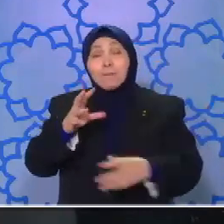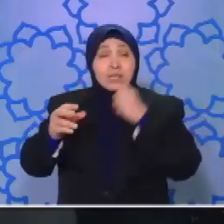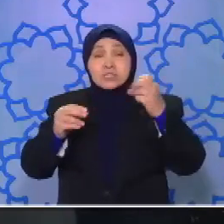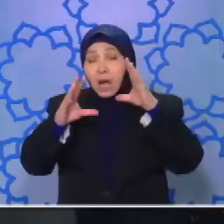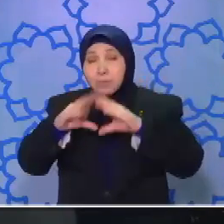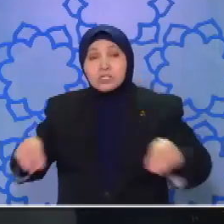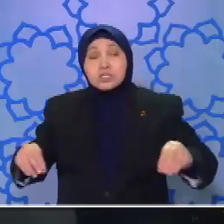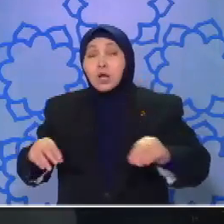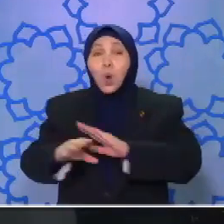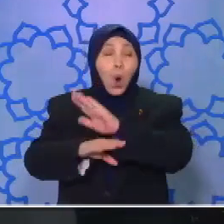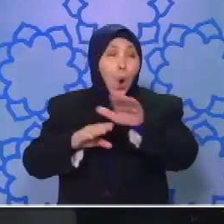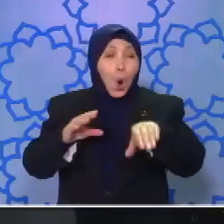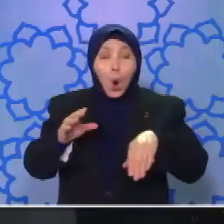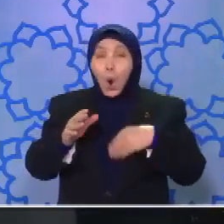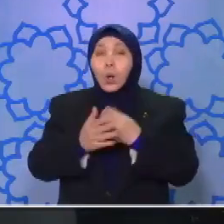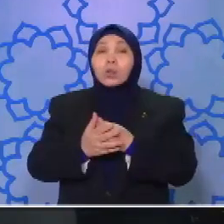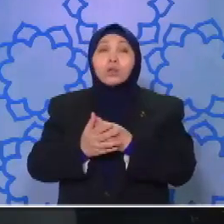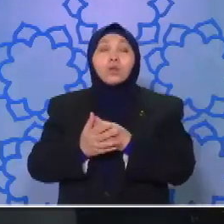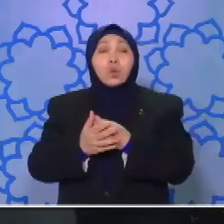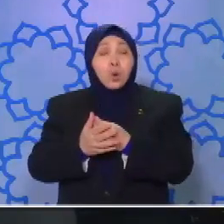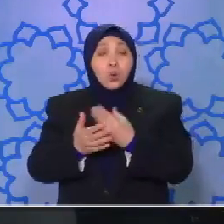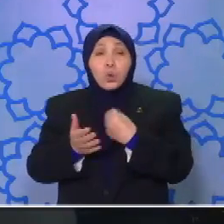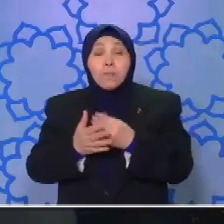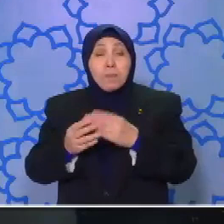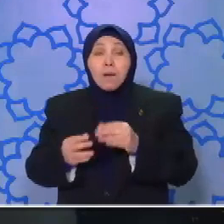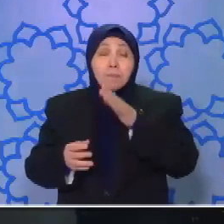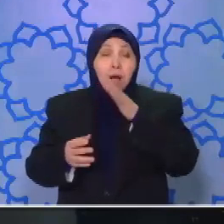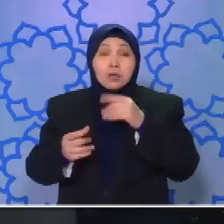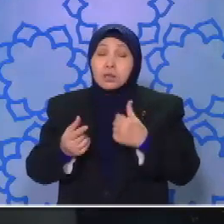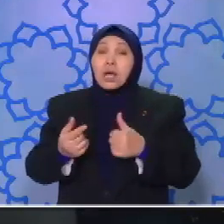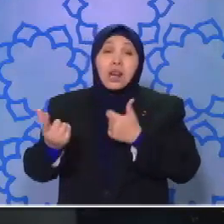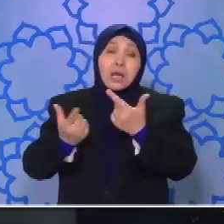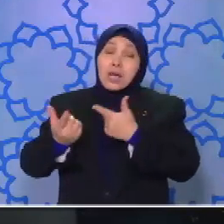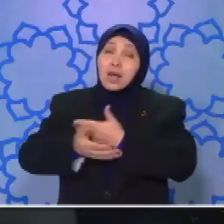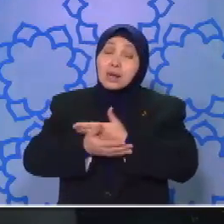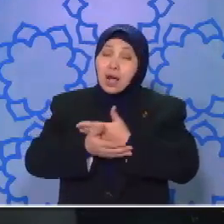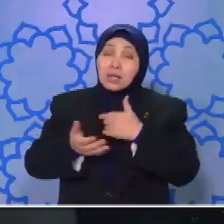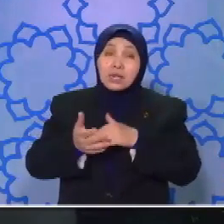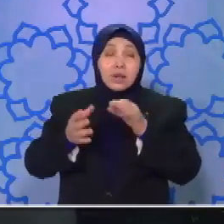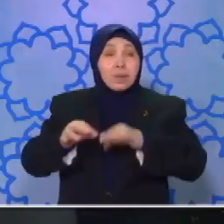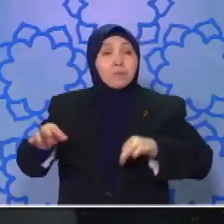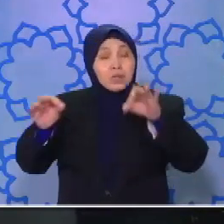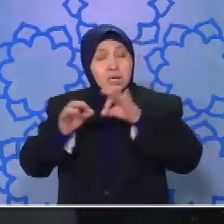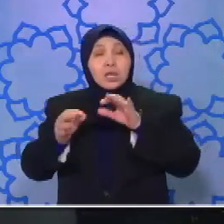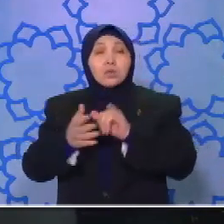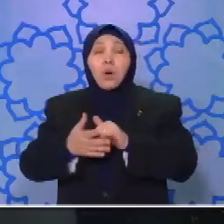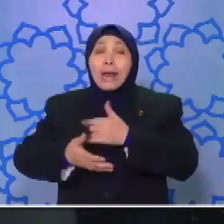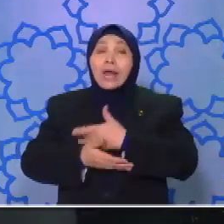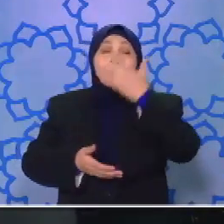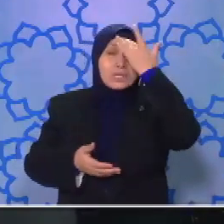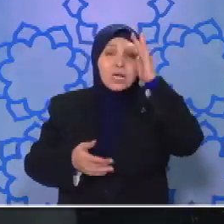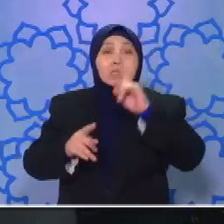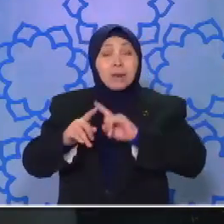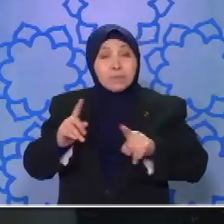payah baca Quran, sebenarnya Quran mak baca umur 60 tahun, sekarang mak jumlah layan anak, anak ni lebih penting, diberi dia anak bijak.